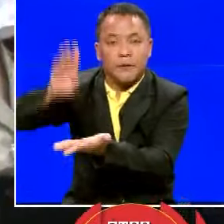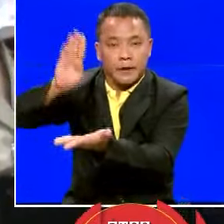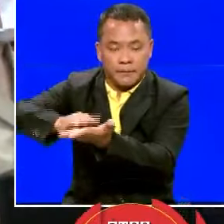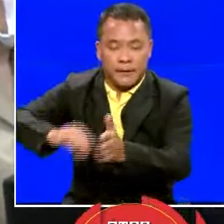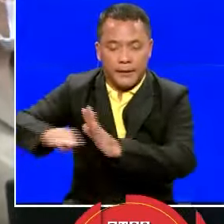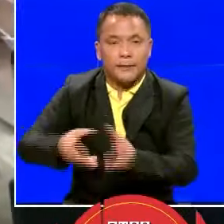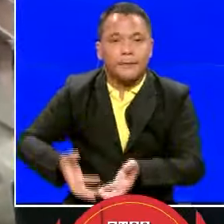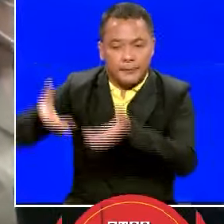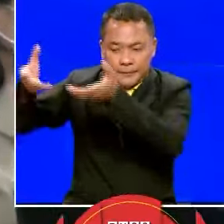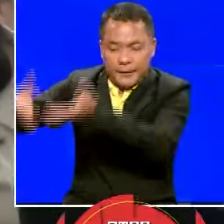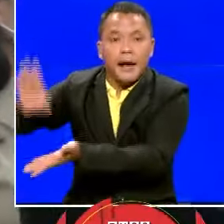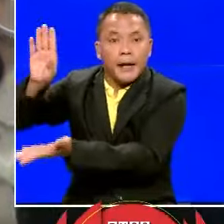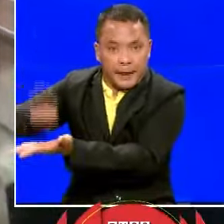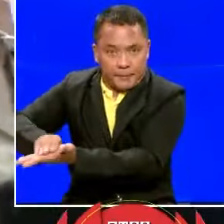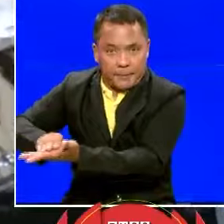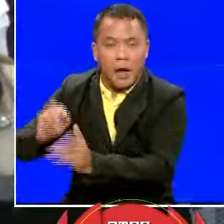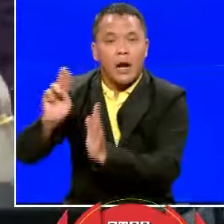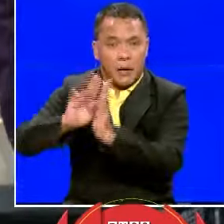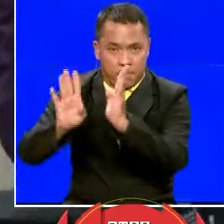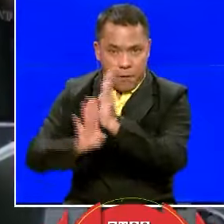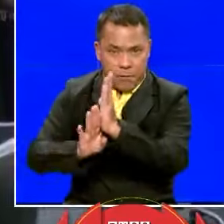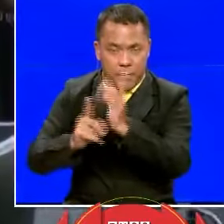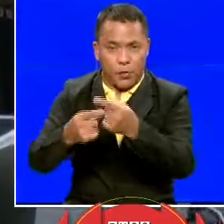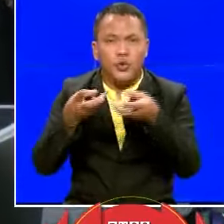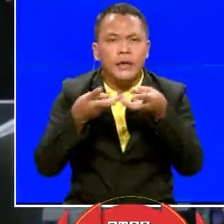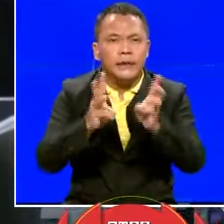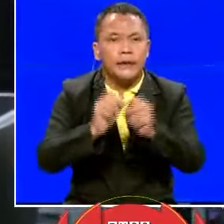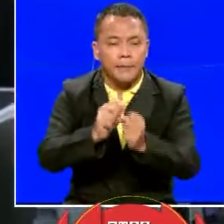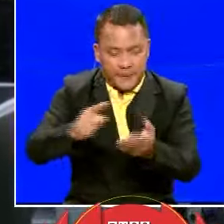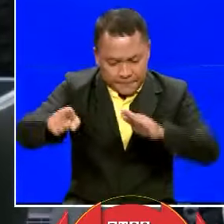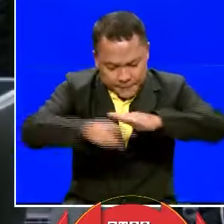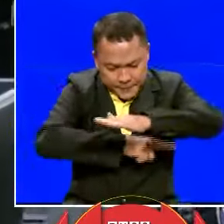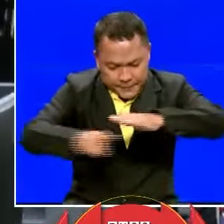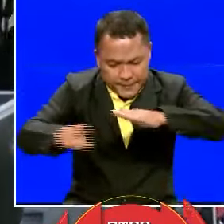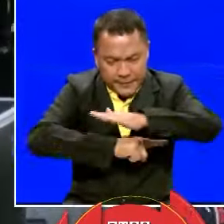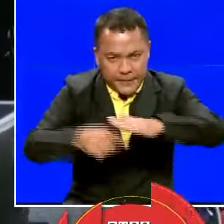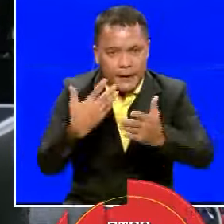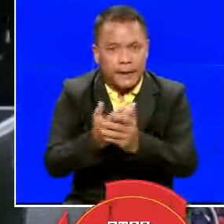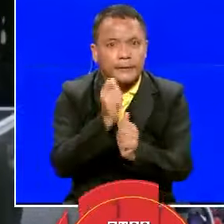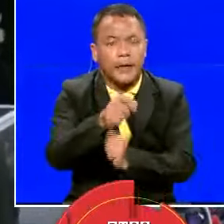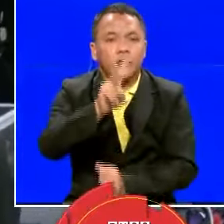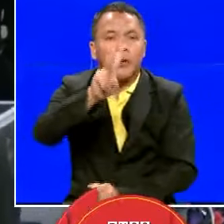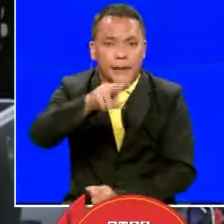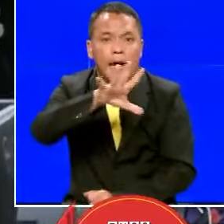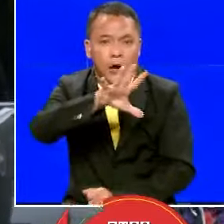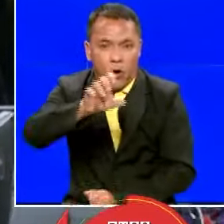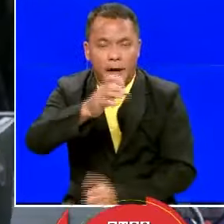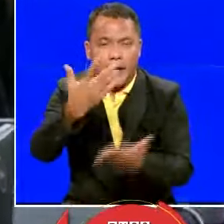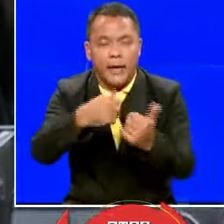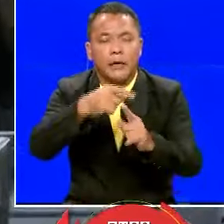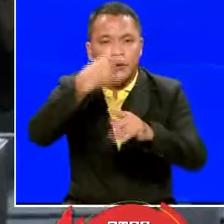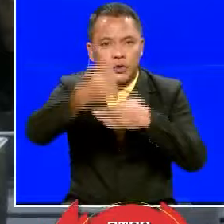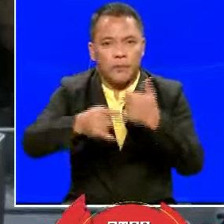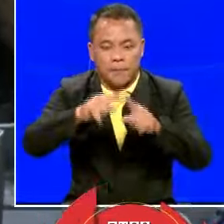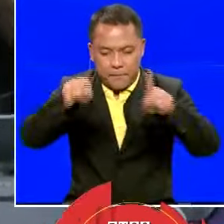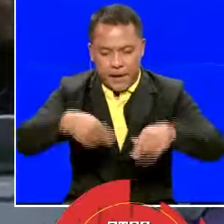และนำเอกสารทั้งหมดบันทึกข้อมูลเข้าสู่ระบบค่ะด้วยวิธีการสแกนแล้วก็ชำระค่าธรรมเนียม 2,500 บาทและจบด้วย